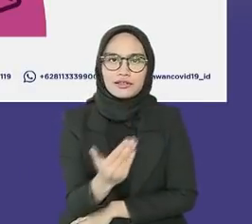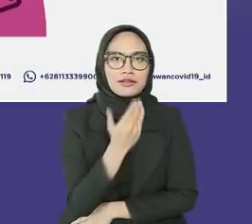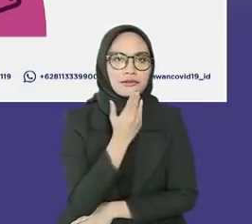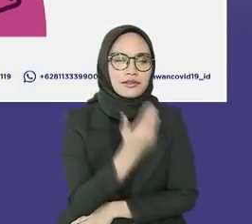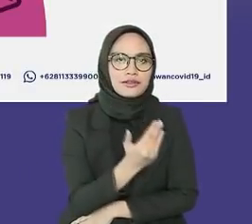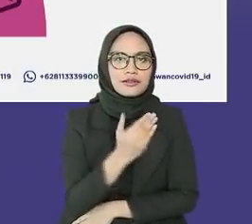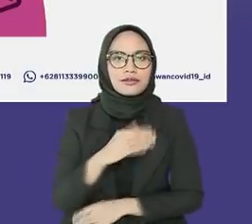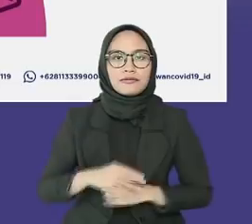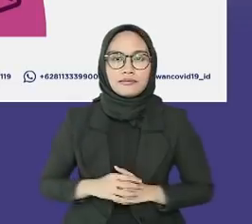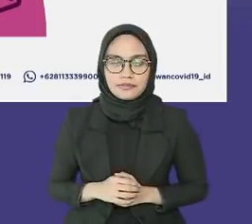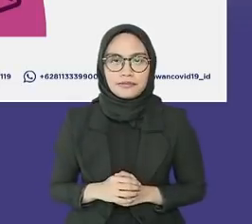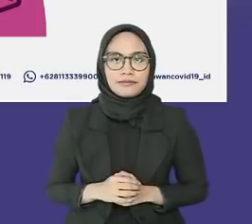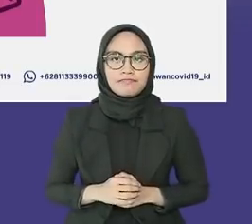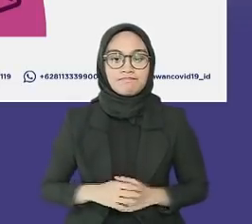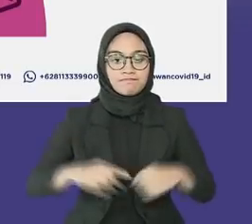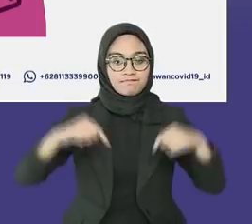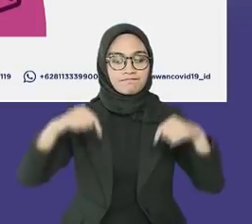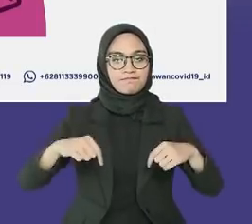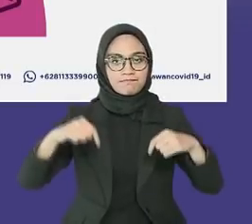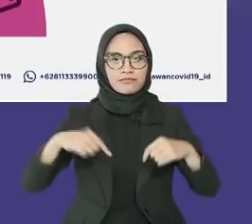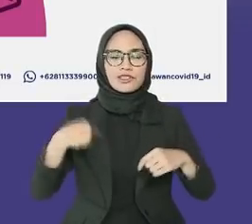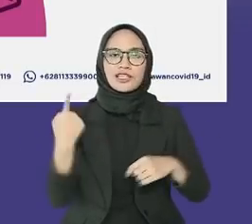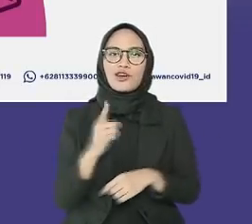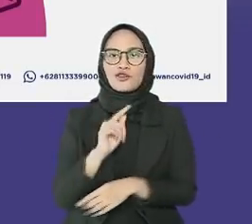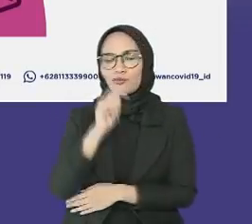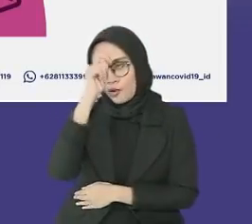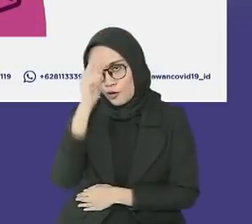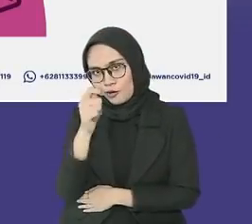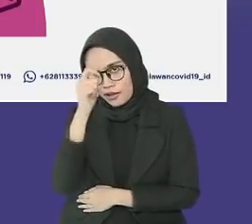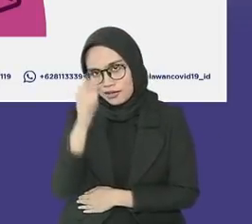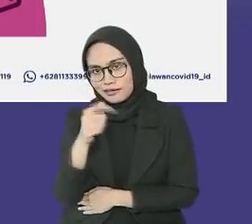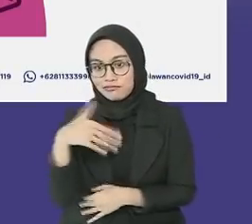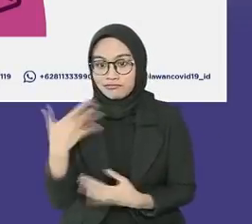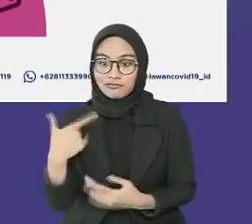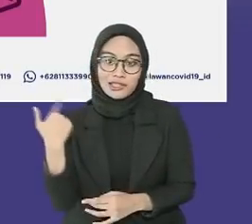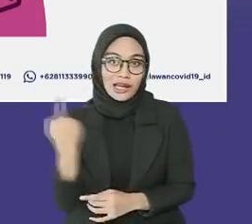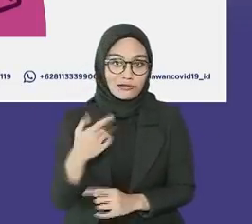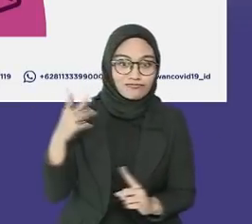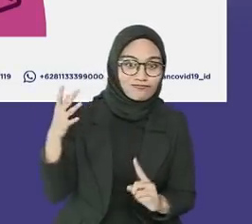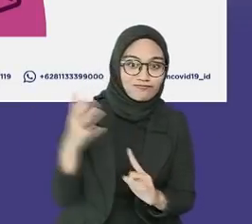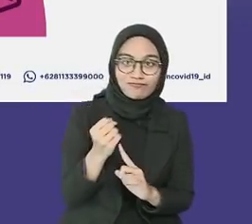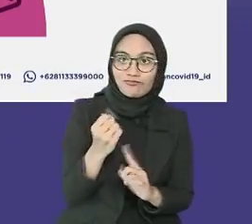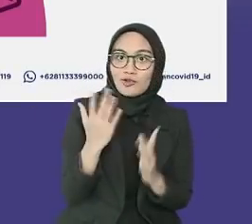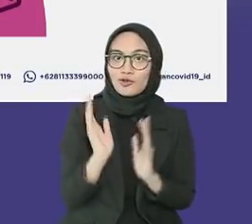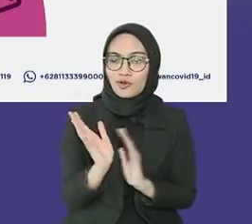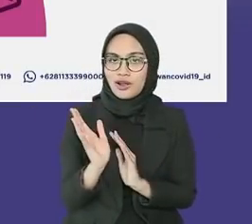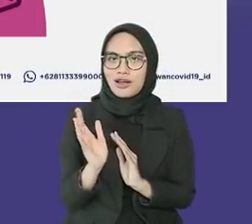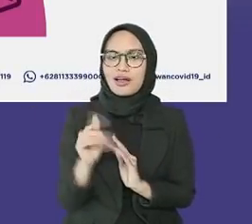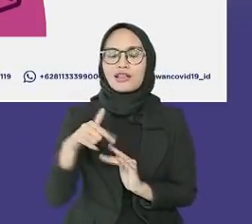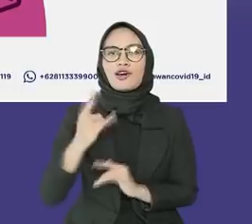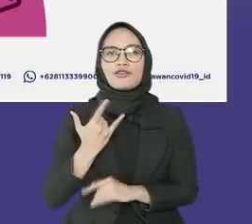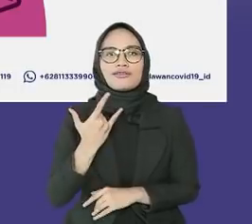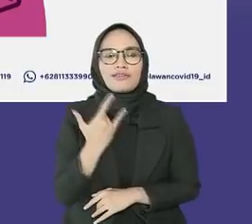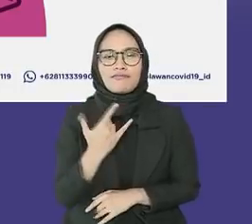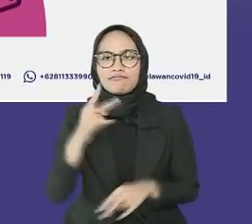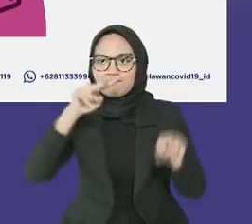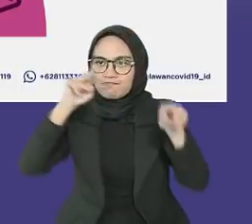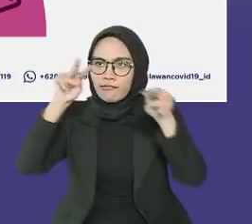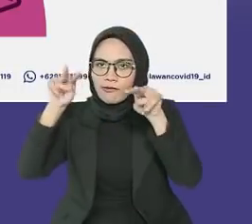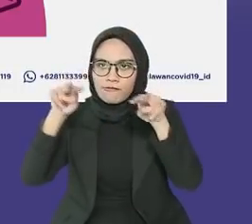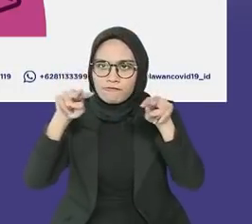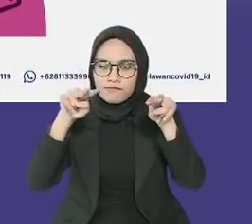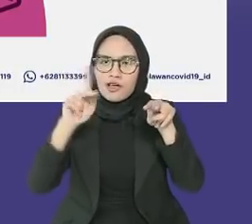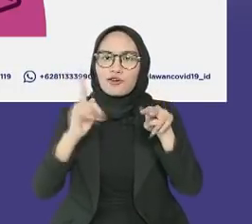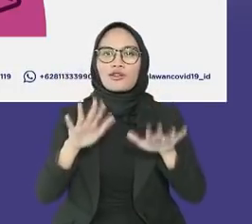itu, bijaknya kita menghargai pencapaian dengan tetap mempertahankan perkembangan kasus yang baik ini, bukan malah